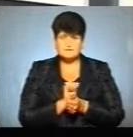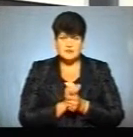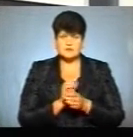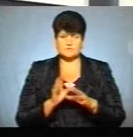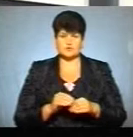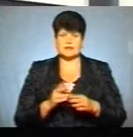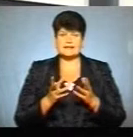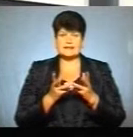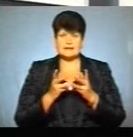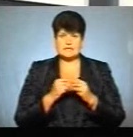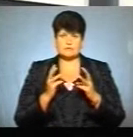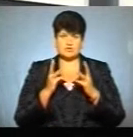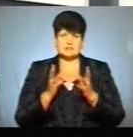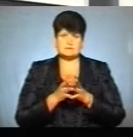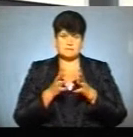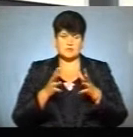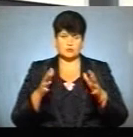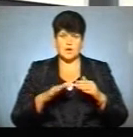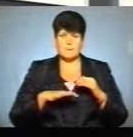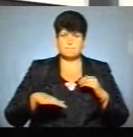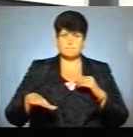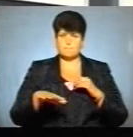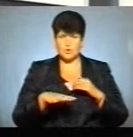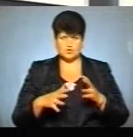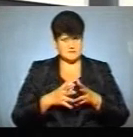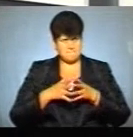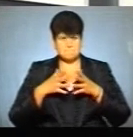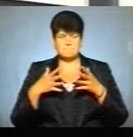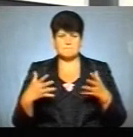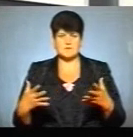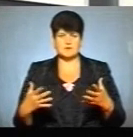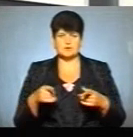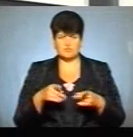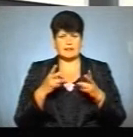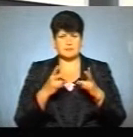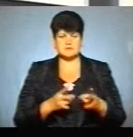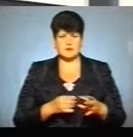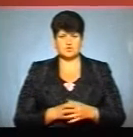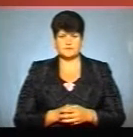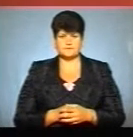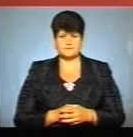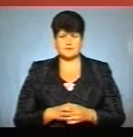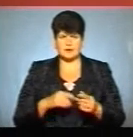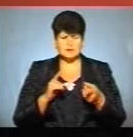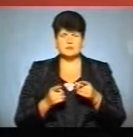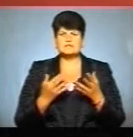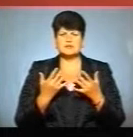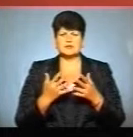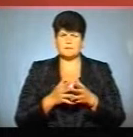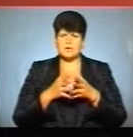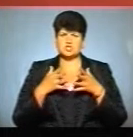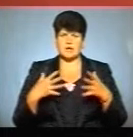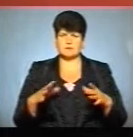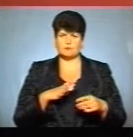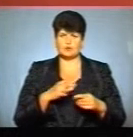і кількість пожеж збільшується, і площі більші, і вони стають небезпечними. Дійсно, наскільки масштабні були ці